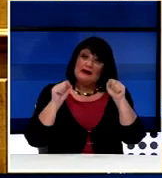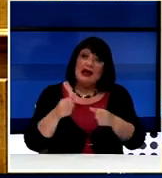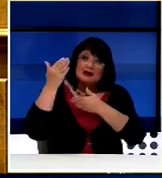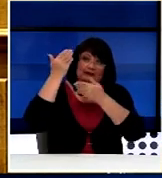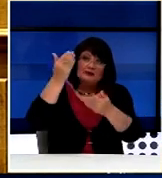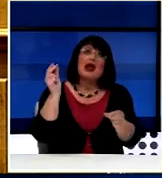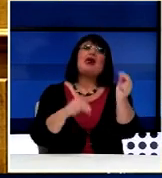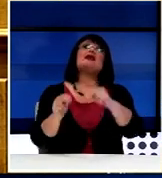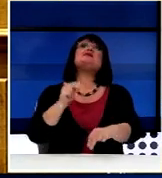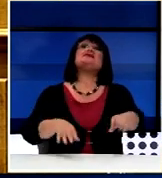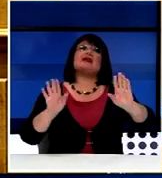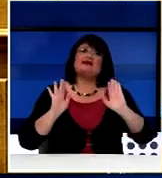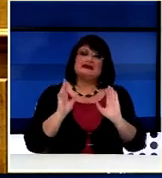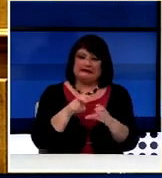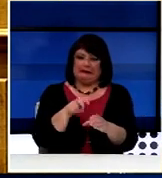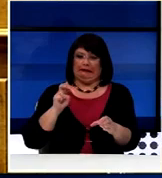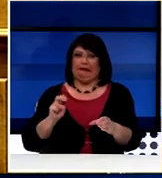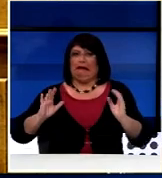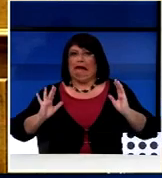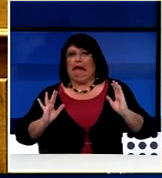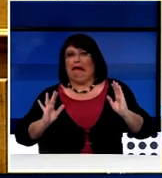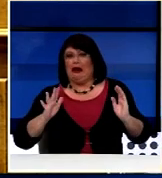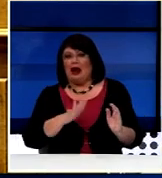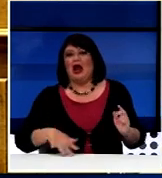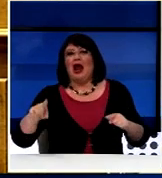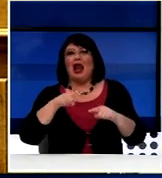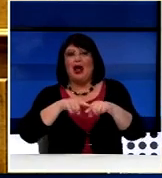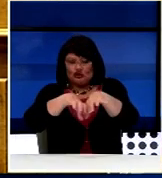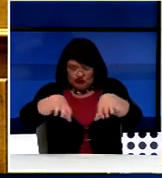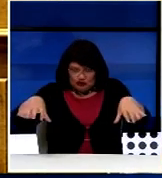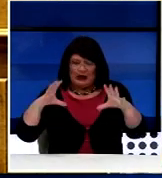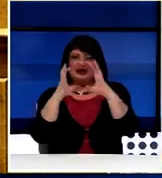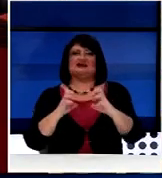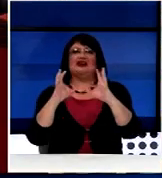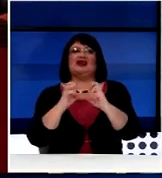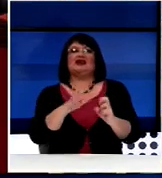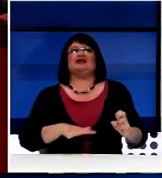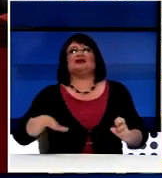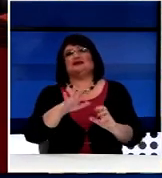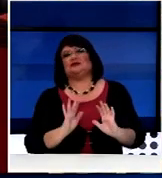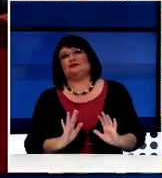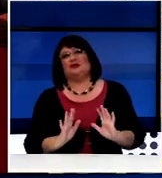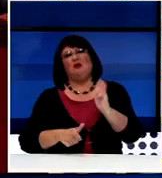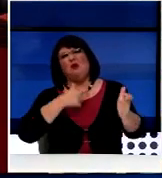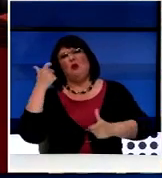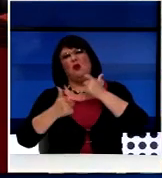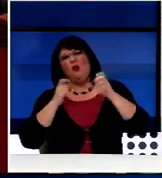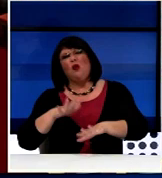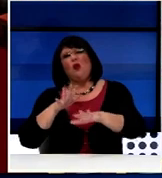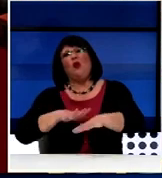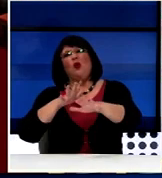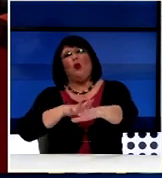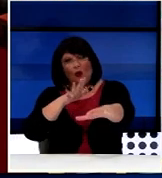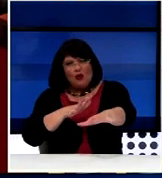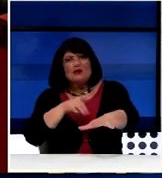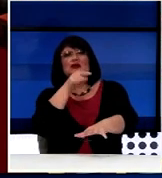αλλά καταψηφίσατε βγάζοντας τον ελληνικό λαό και τον διχάζοντας τον, βγάζοντας τον στον δρόμο να διαμαρτύρεται και να